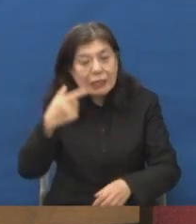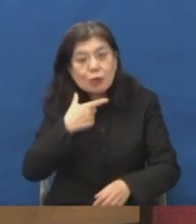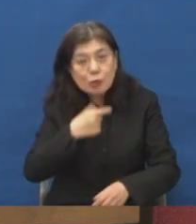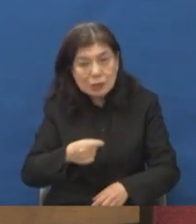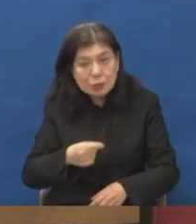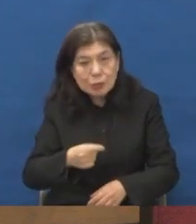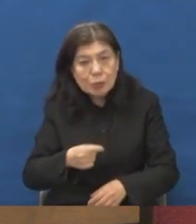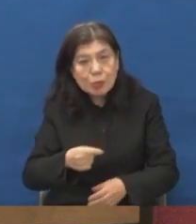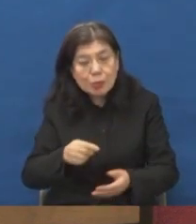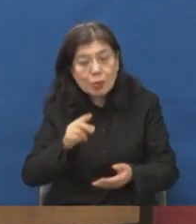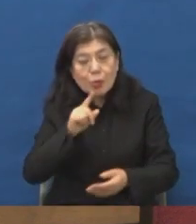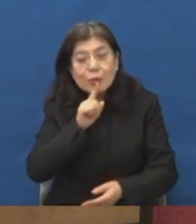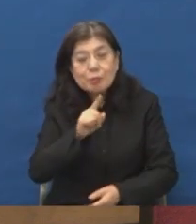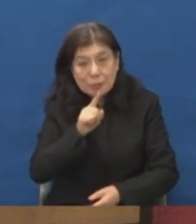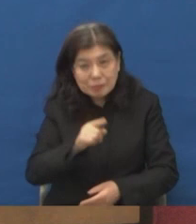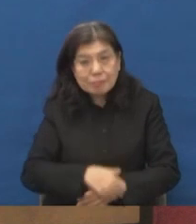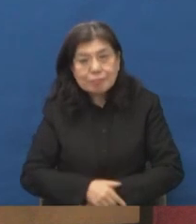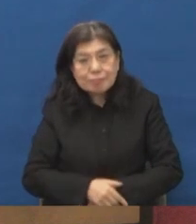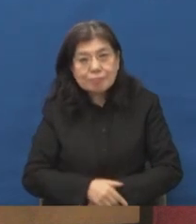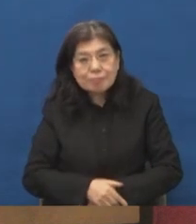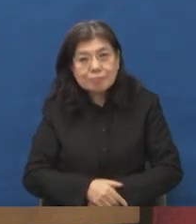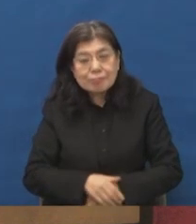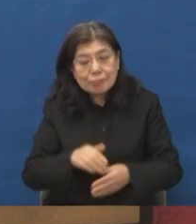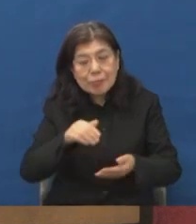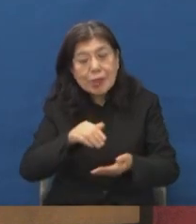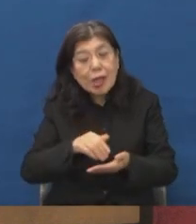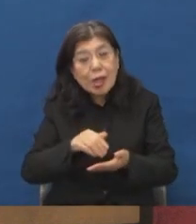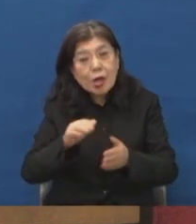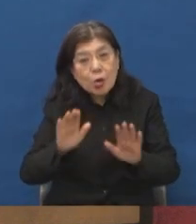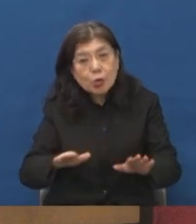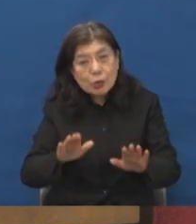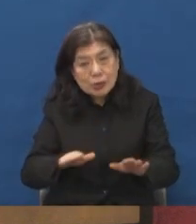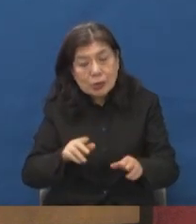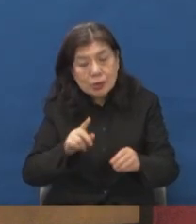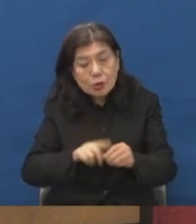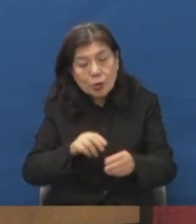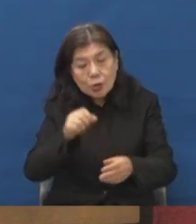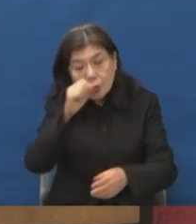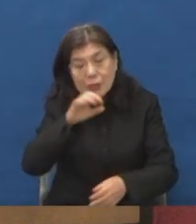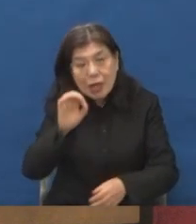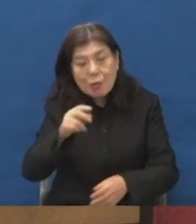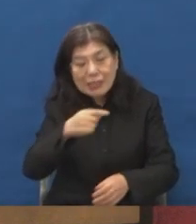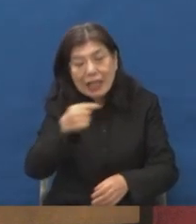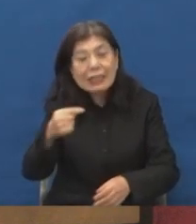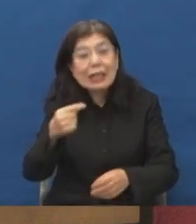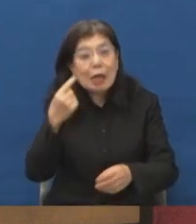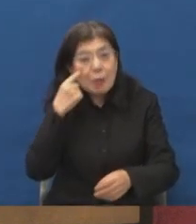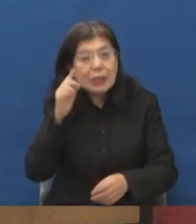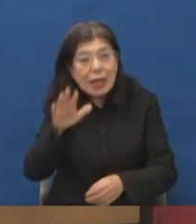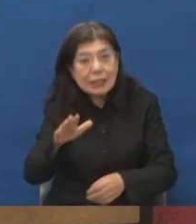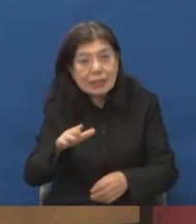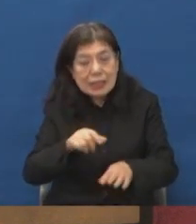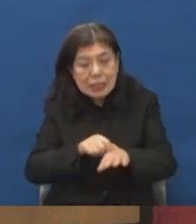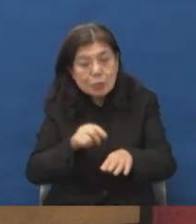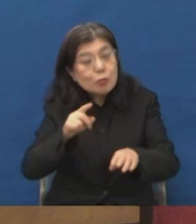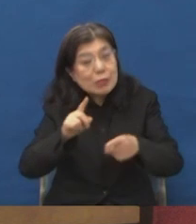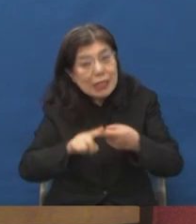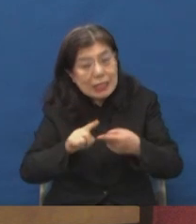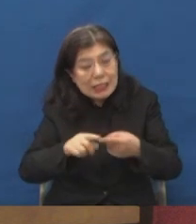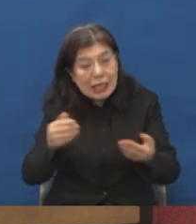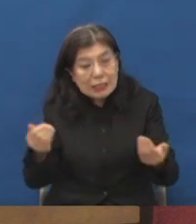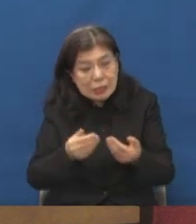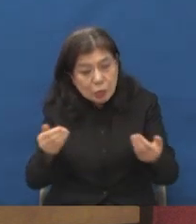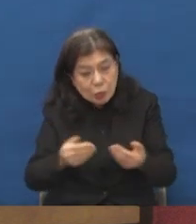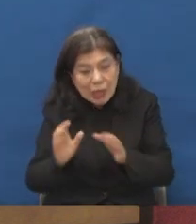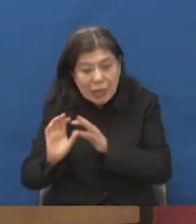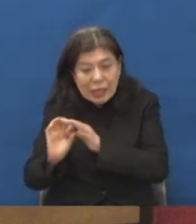。本予算案は第一次編成であり、基本的には義務的な事業や継続的な